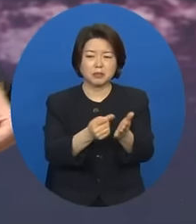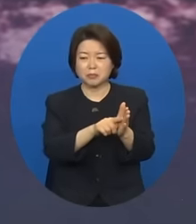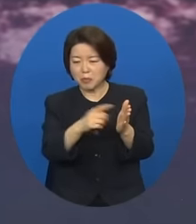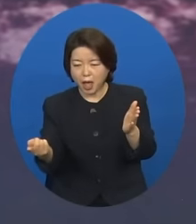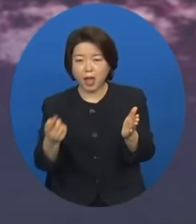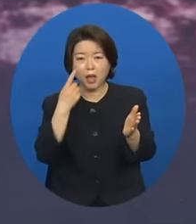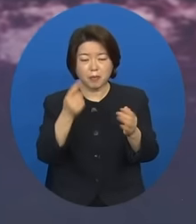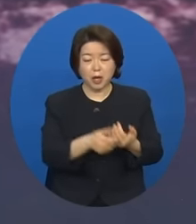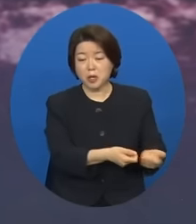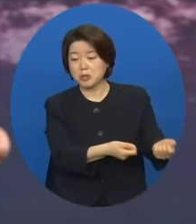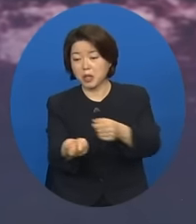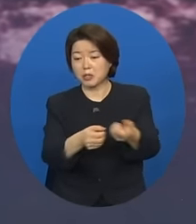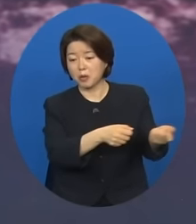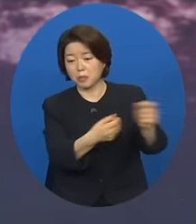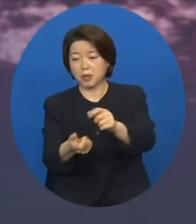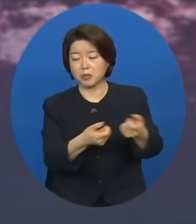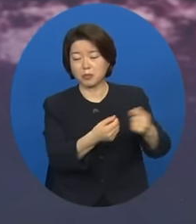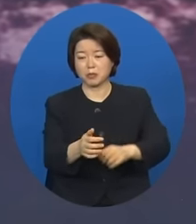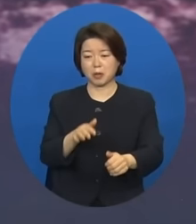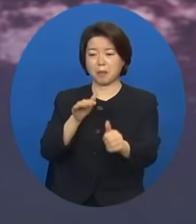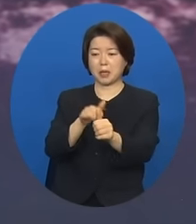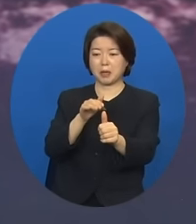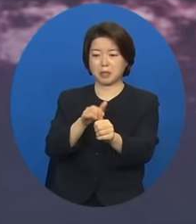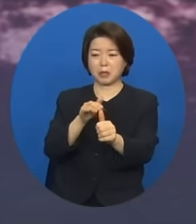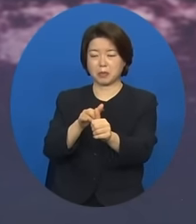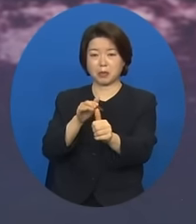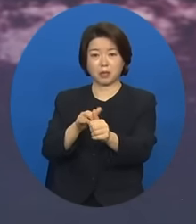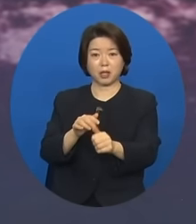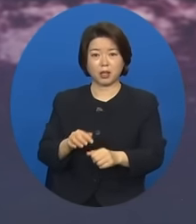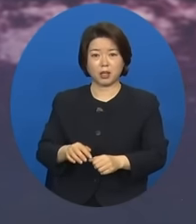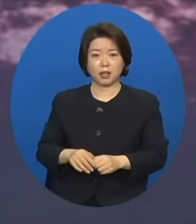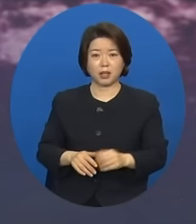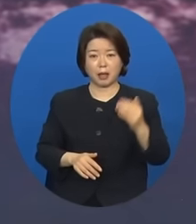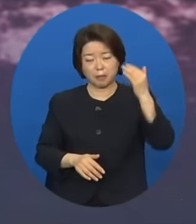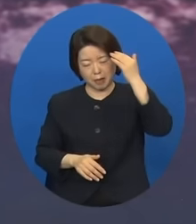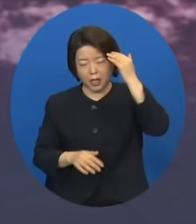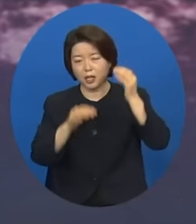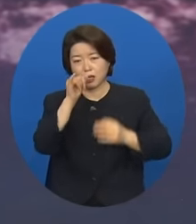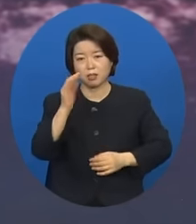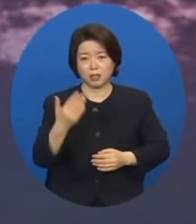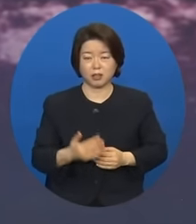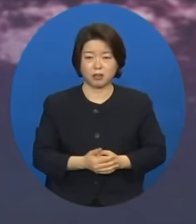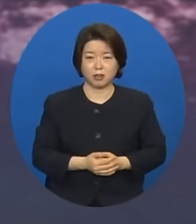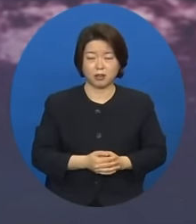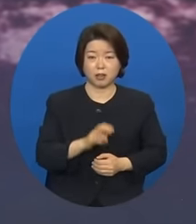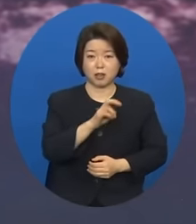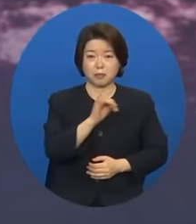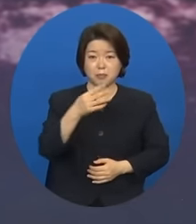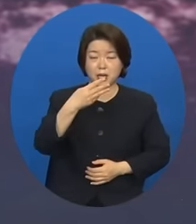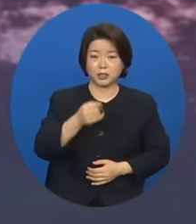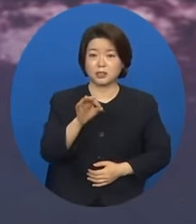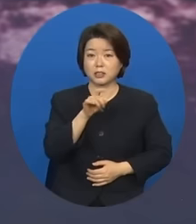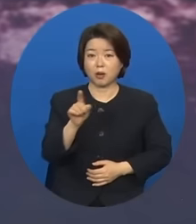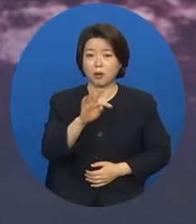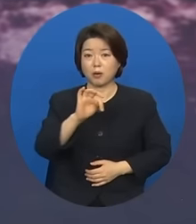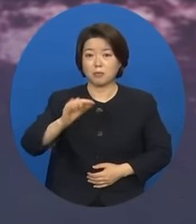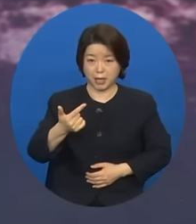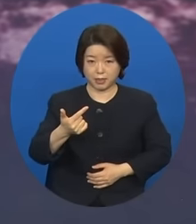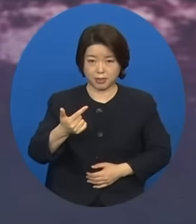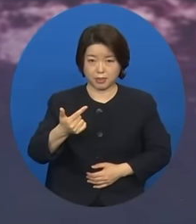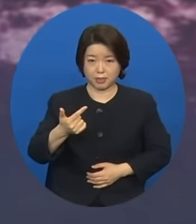이런 식으로 계속 흙더미를 뿌리는 거예요 계속 마트 어만이라는 분이 계신데